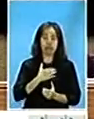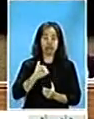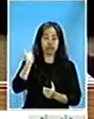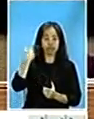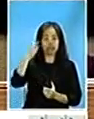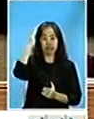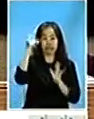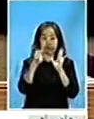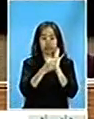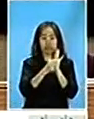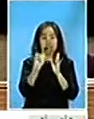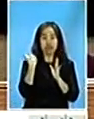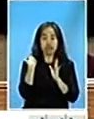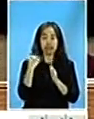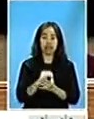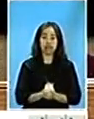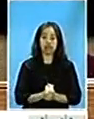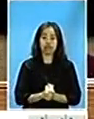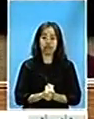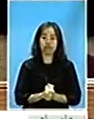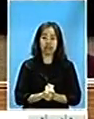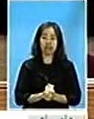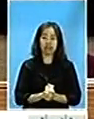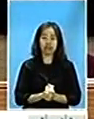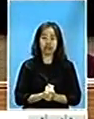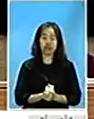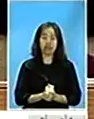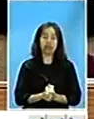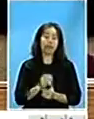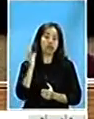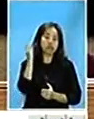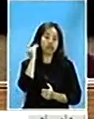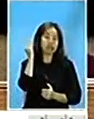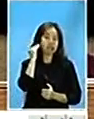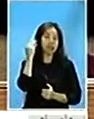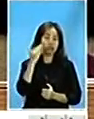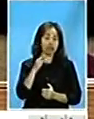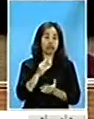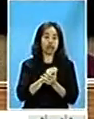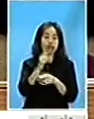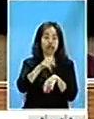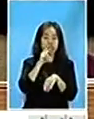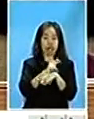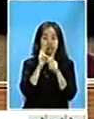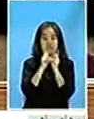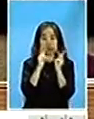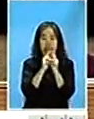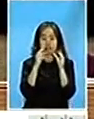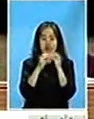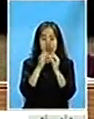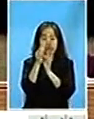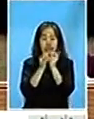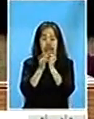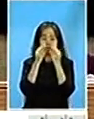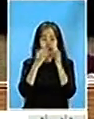ไว้จำนวนหนึ่งแต่จากการที่ได้ฟังท่านประธานกรรมาธิการนะครับได้ชี้แจงแล้